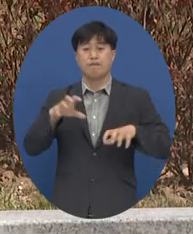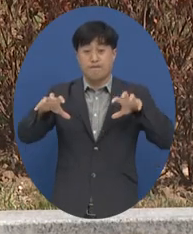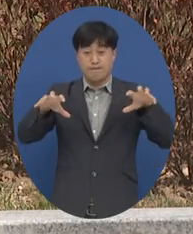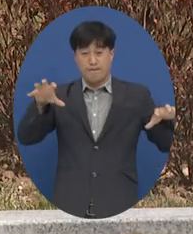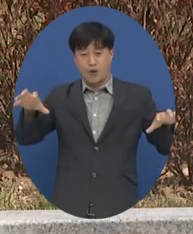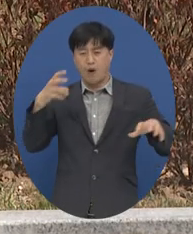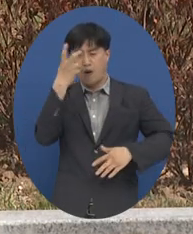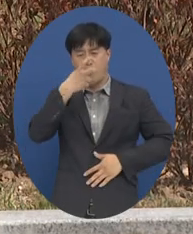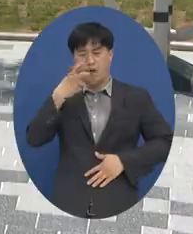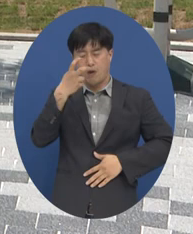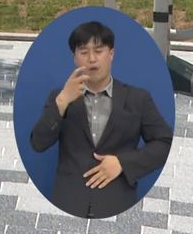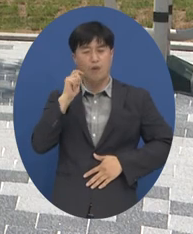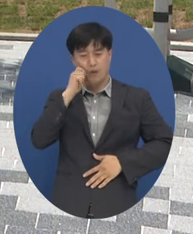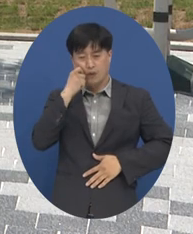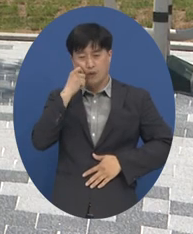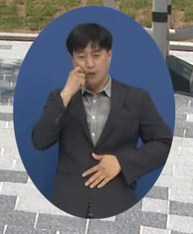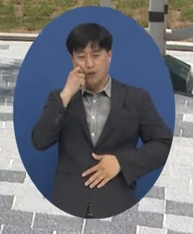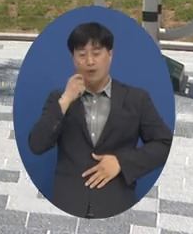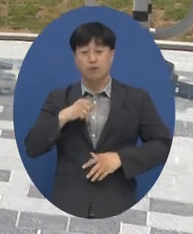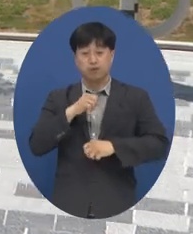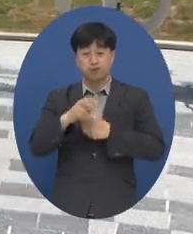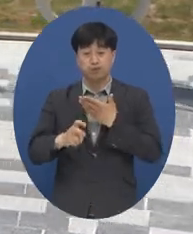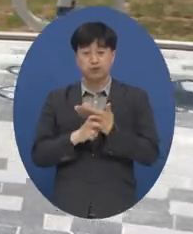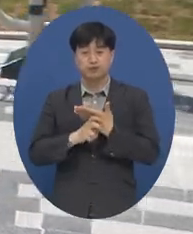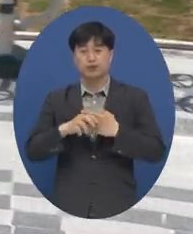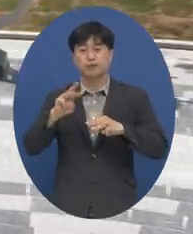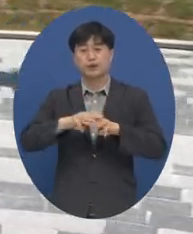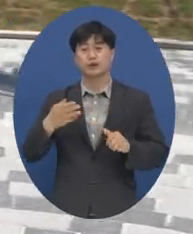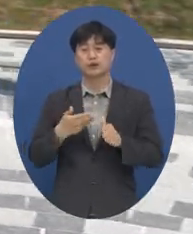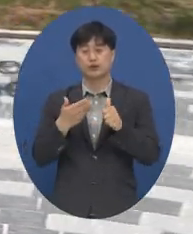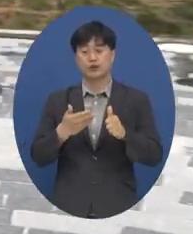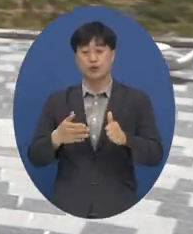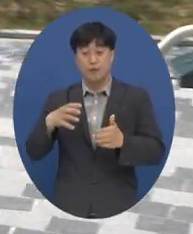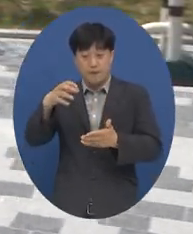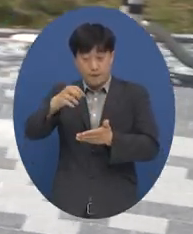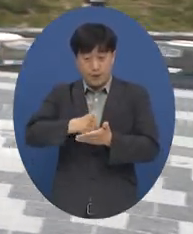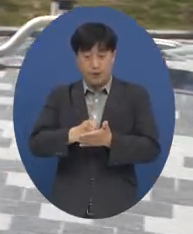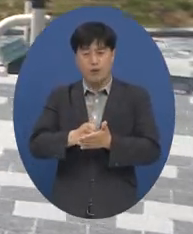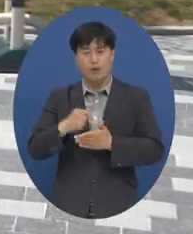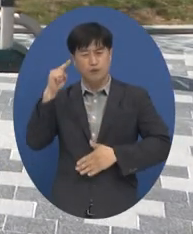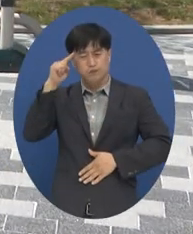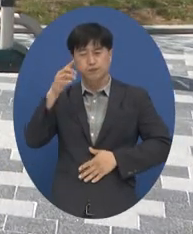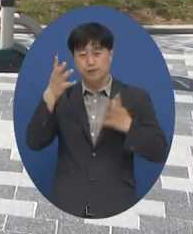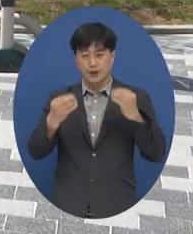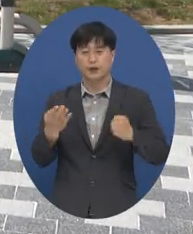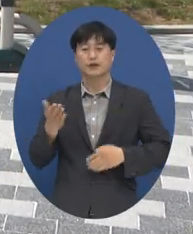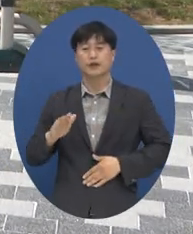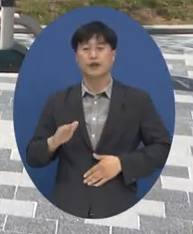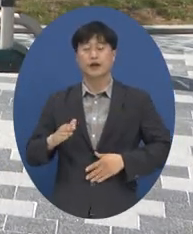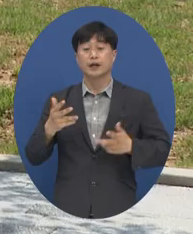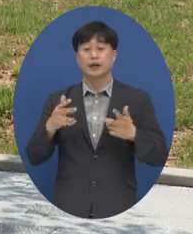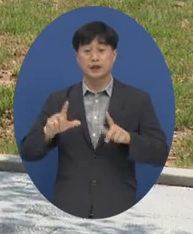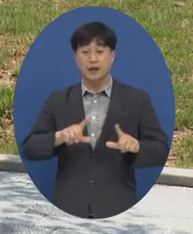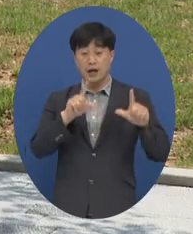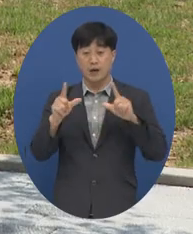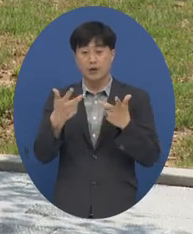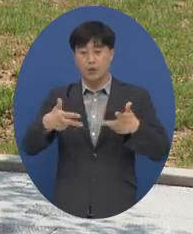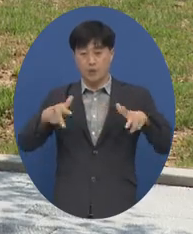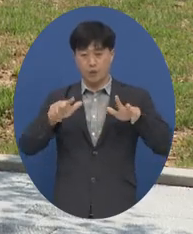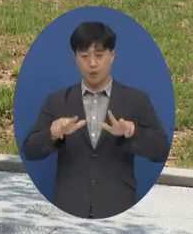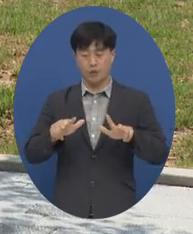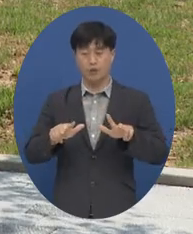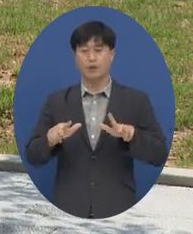탓에 관리가 어려워 불법 경작과 무단 점유가 판치던 골칫덩이로 여겨졌던 곳인데 생활형 정원으로